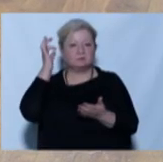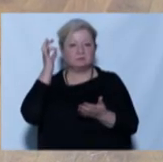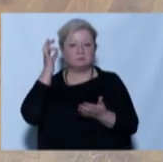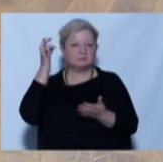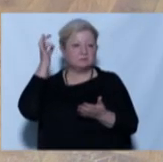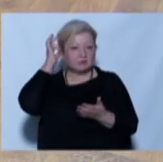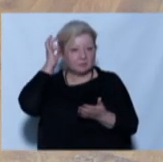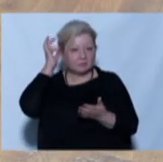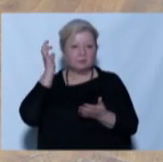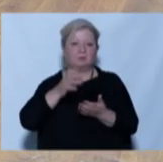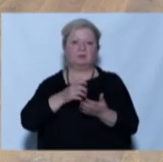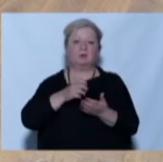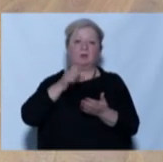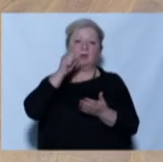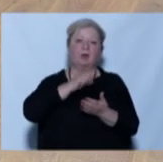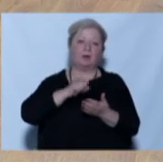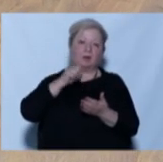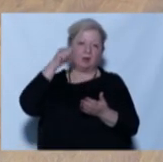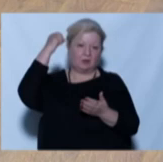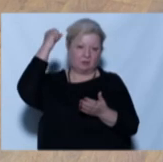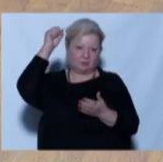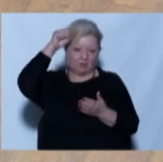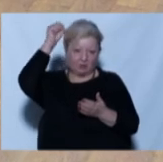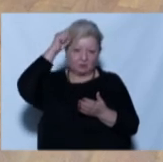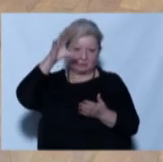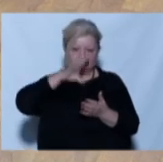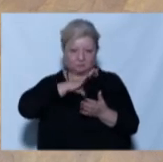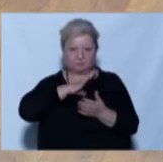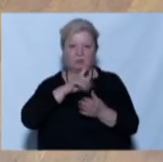და აფხაზეთის სამთავრო. სამეგრელოს სამთავრო